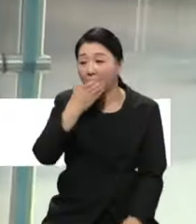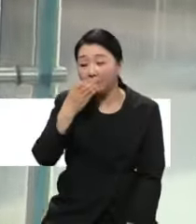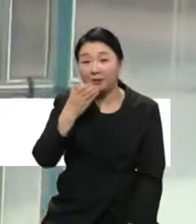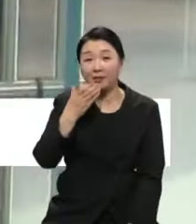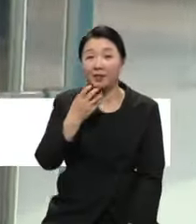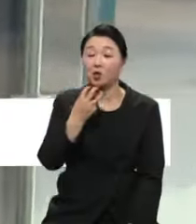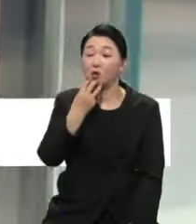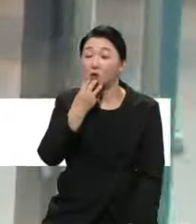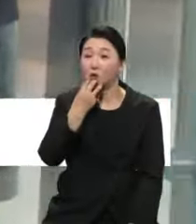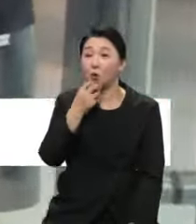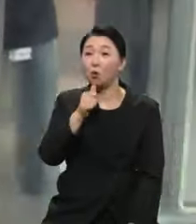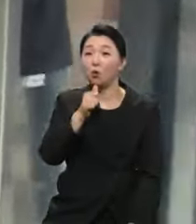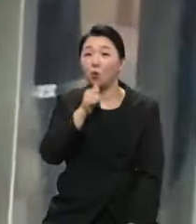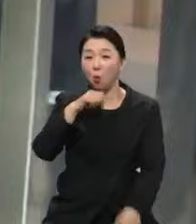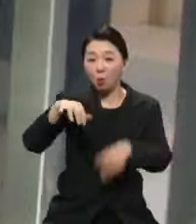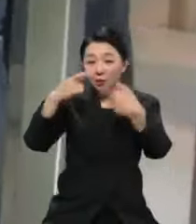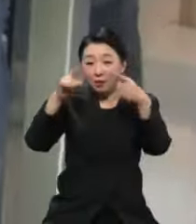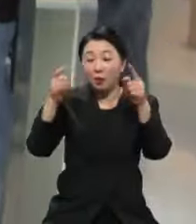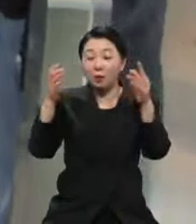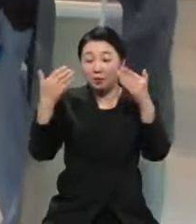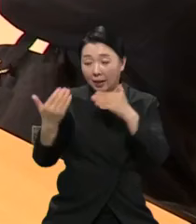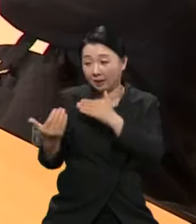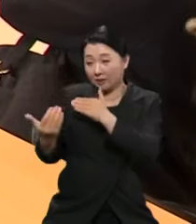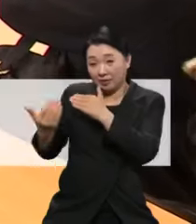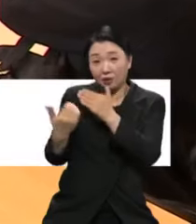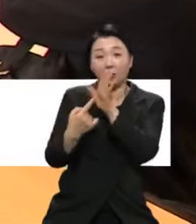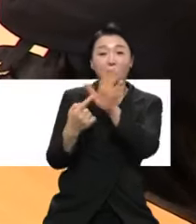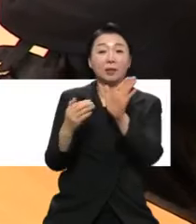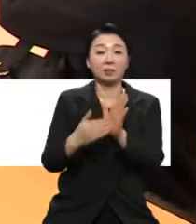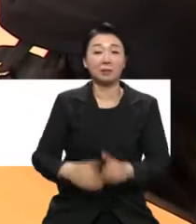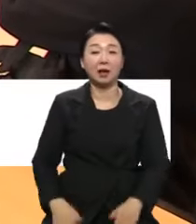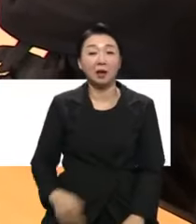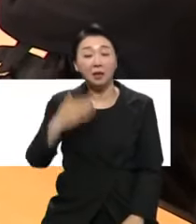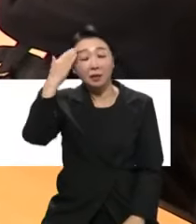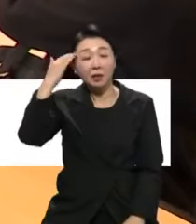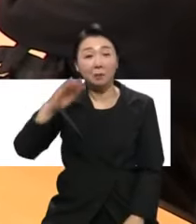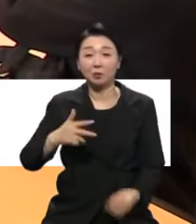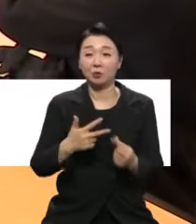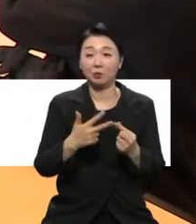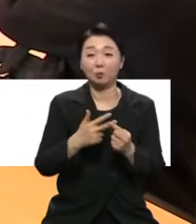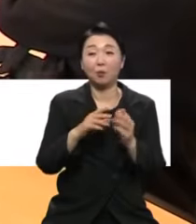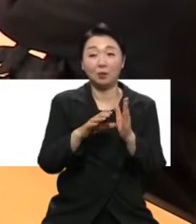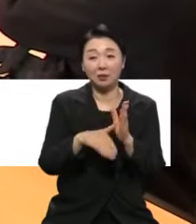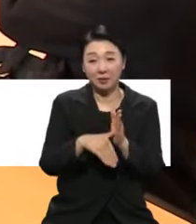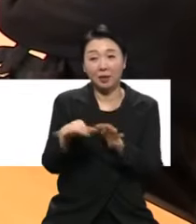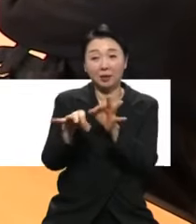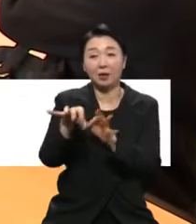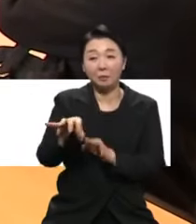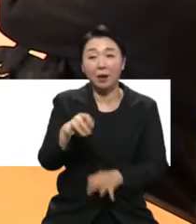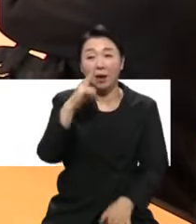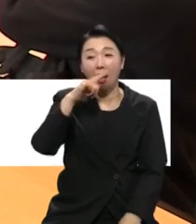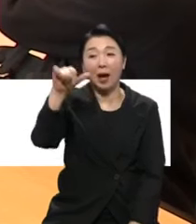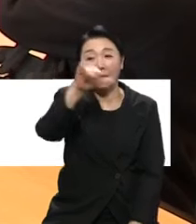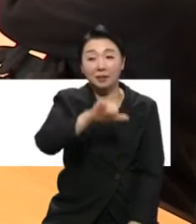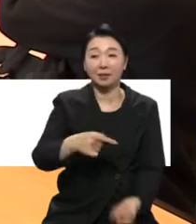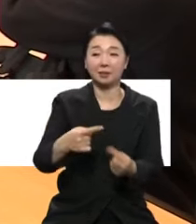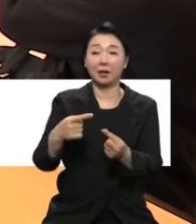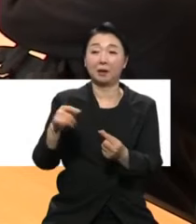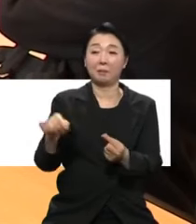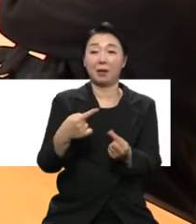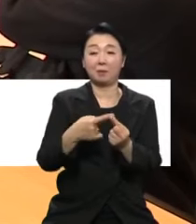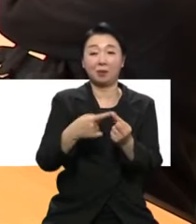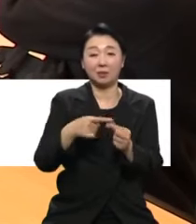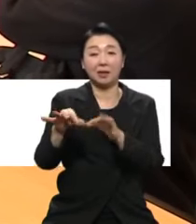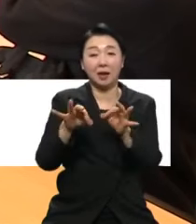새 매장을 사전 공개했습니다. We are so excited to be able to share this seventh Apple store in